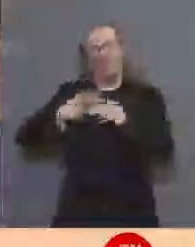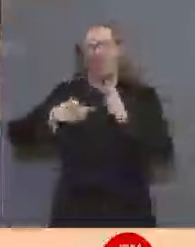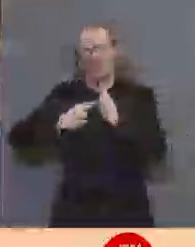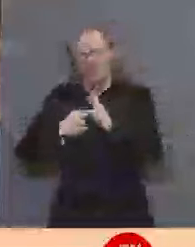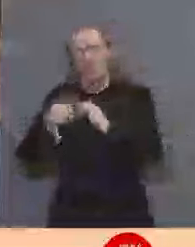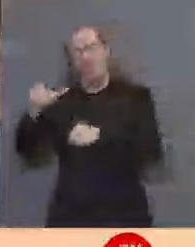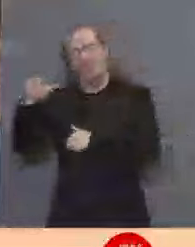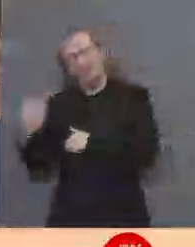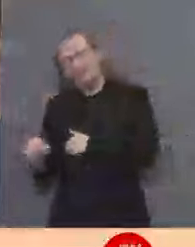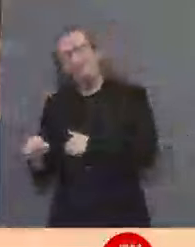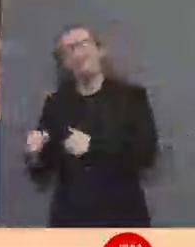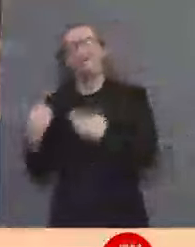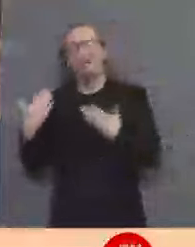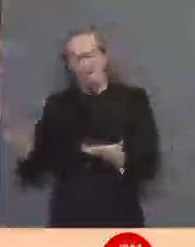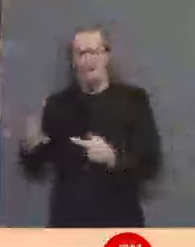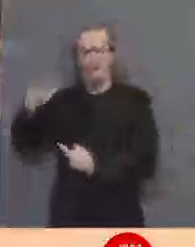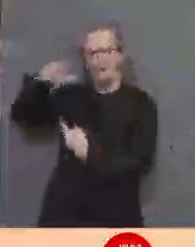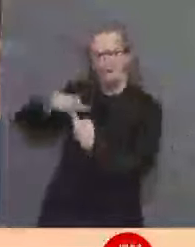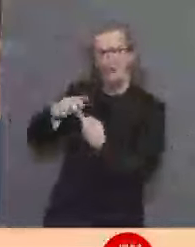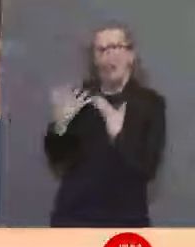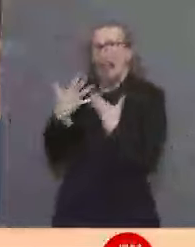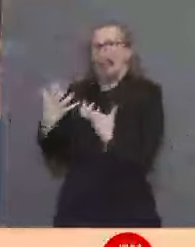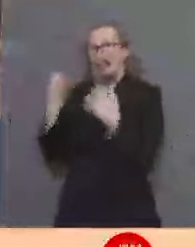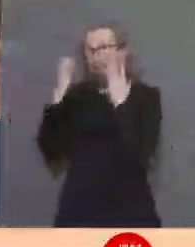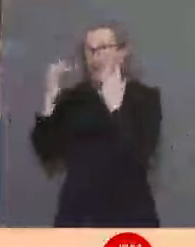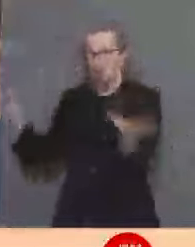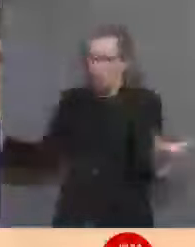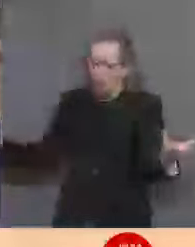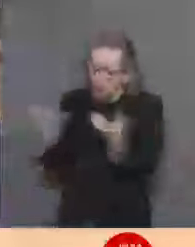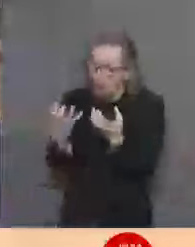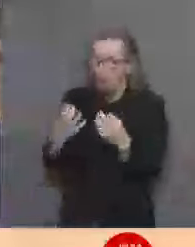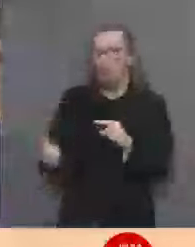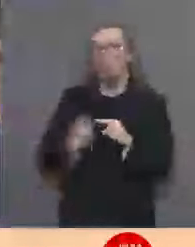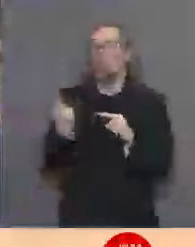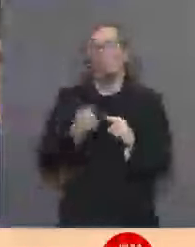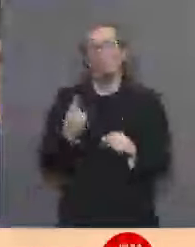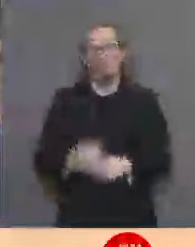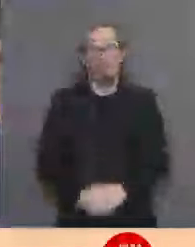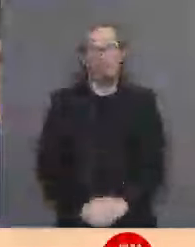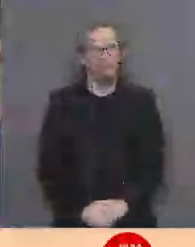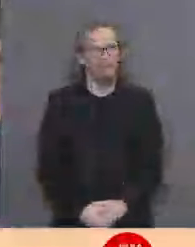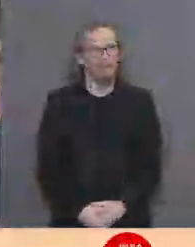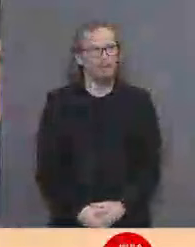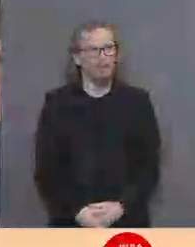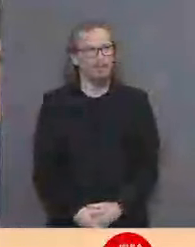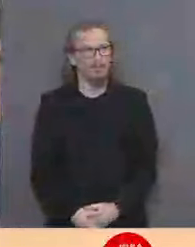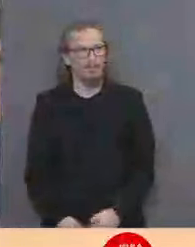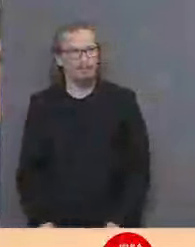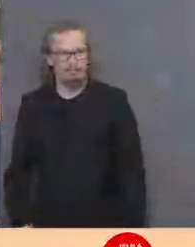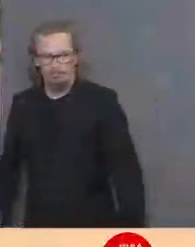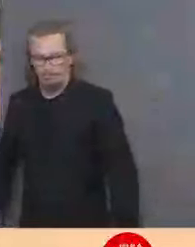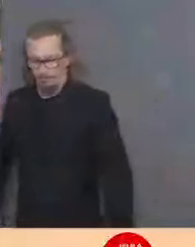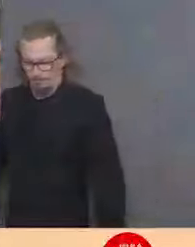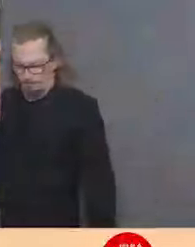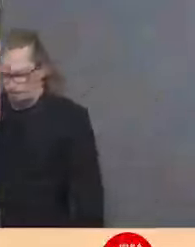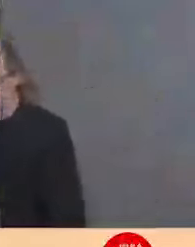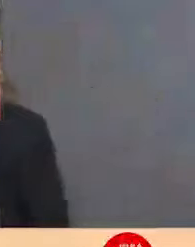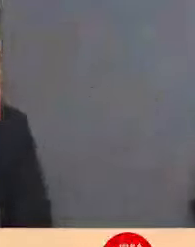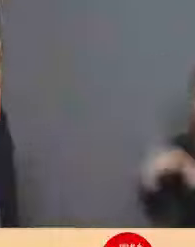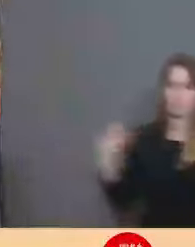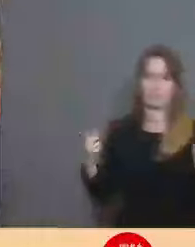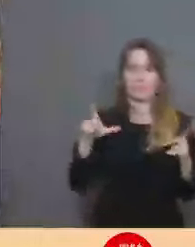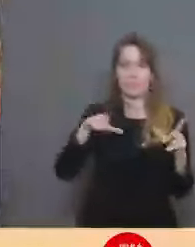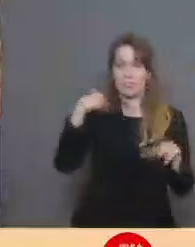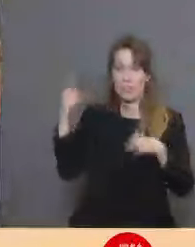Moulins et de l'île Sud d'un pôle d'attraction culturelle et naturelle majeur. C'est le jardin des plantes dont nous rêvons